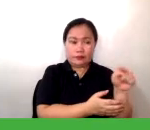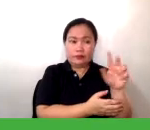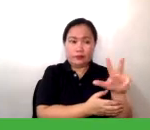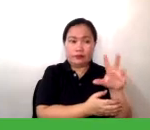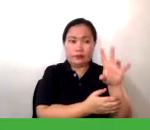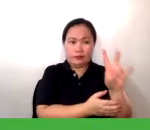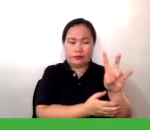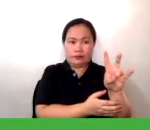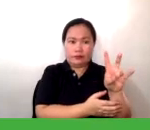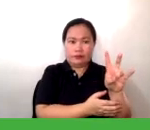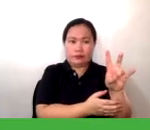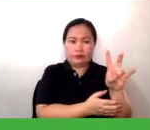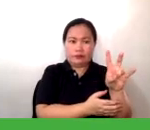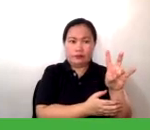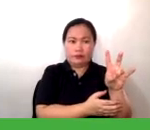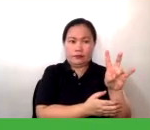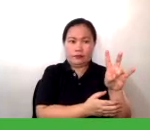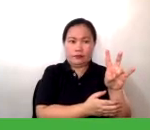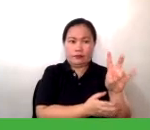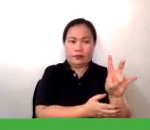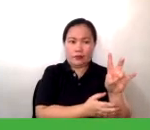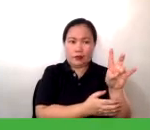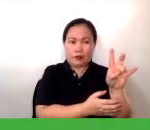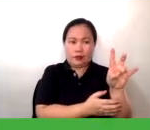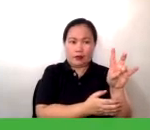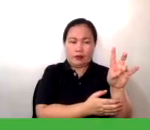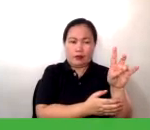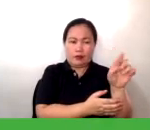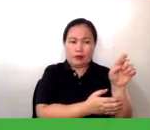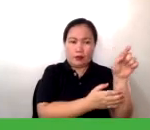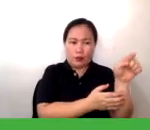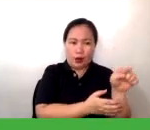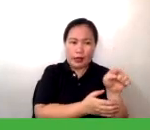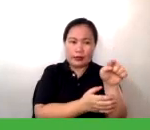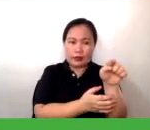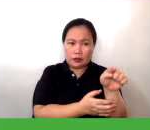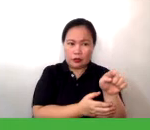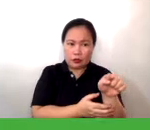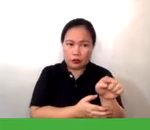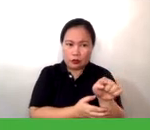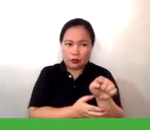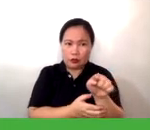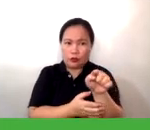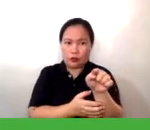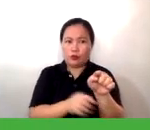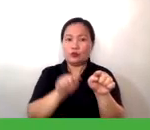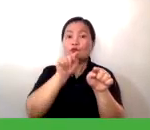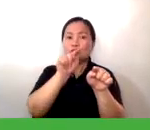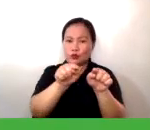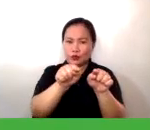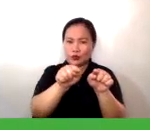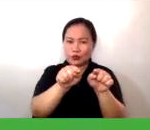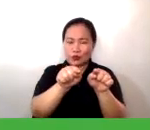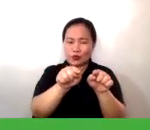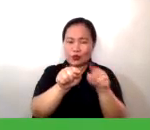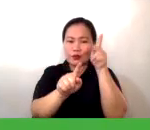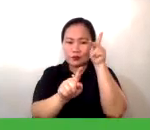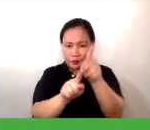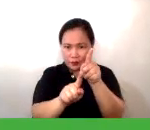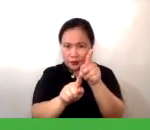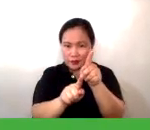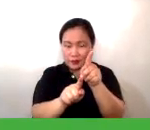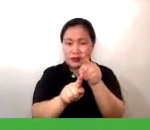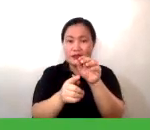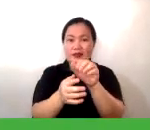given na 0.37. So, going to the right, dalawa daw. So, ito na lang po, mano-mano, 1,